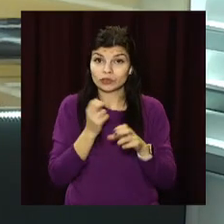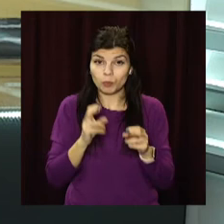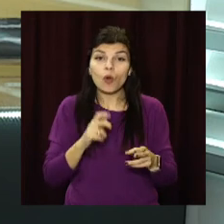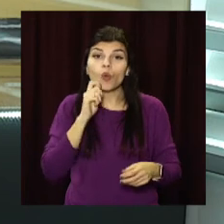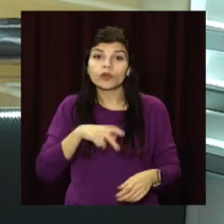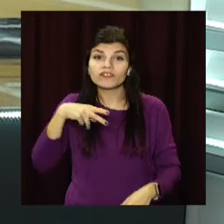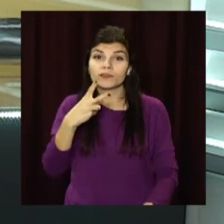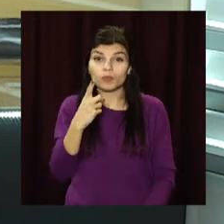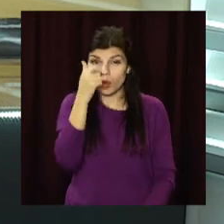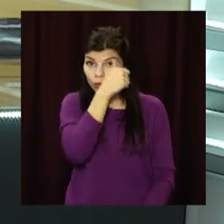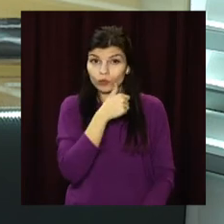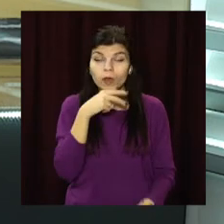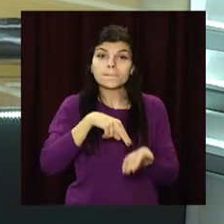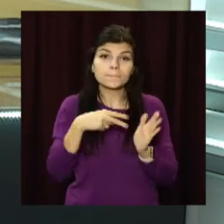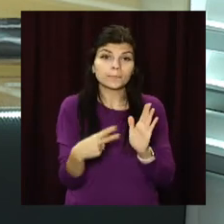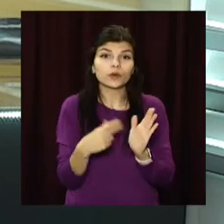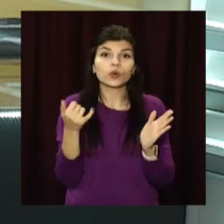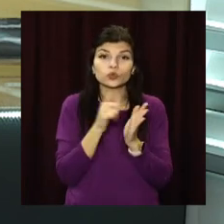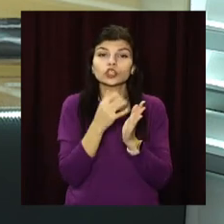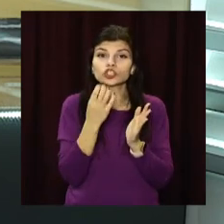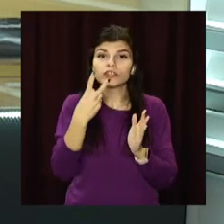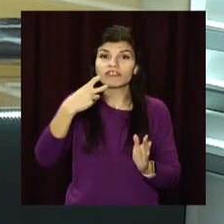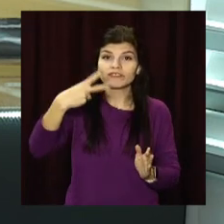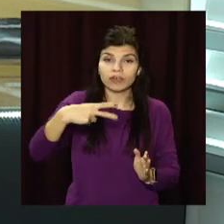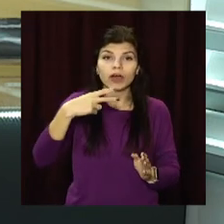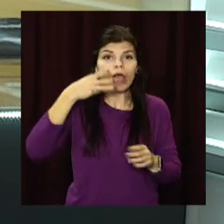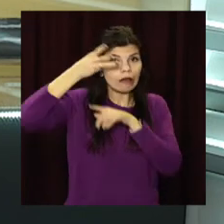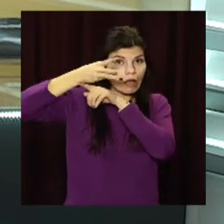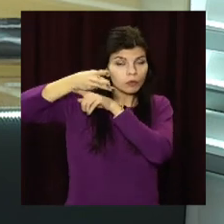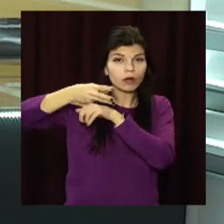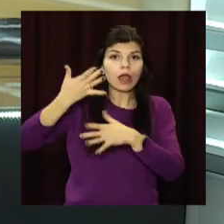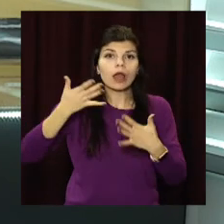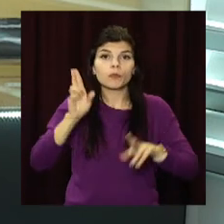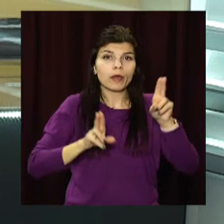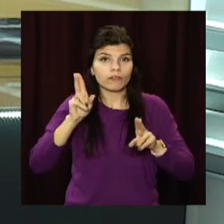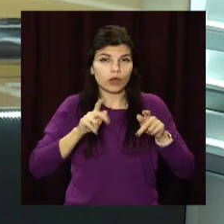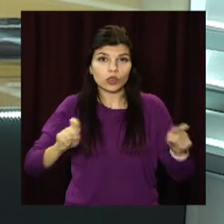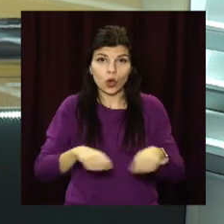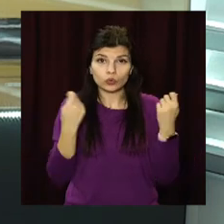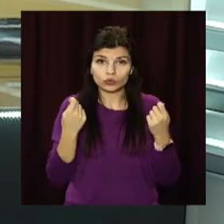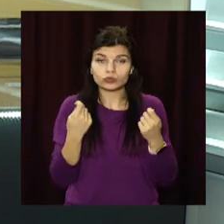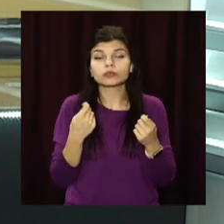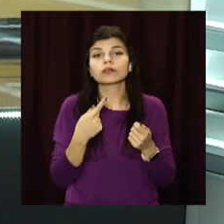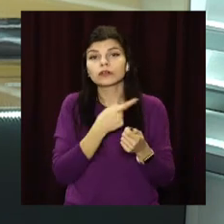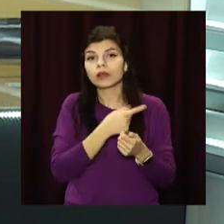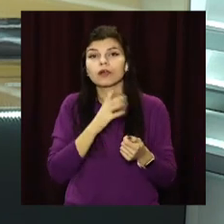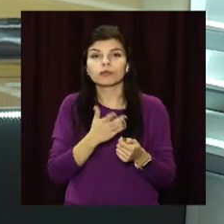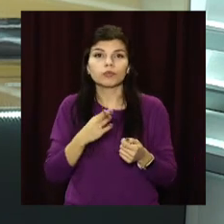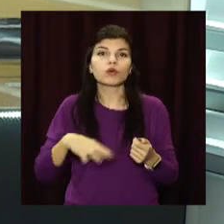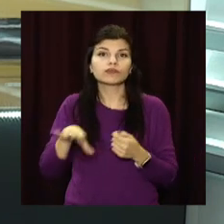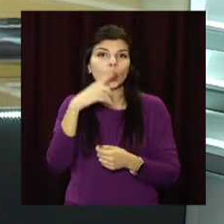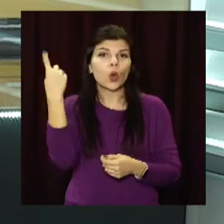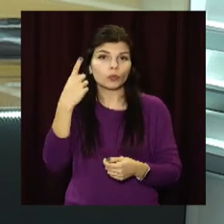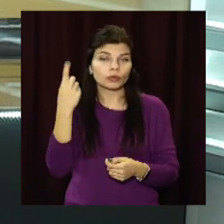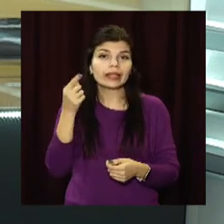в 2021 році планують встановити ще 220 камер фіксації порушення правил дорожнього руху. Системи запрацюють по всіх